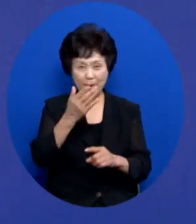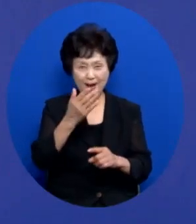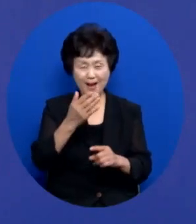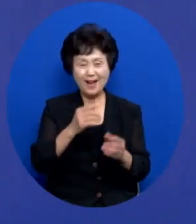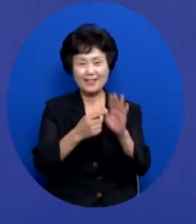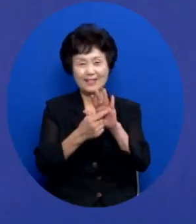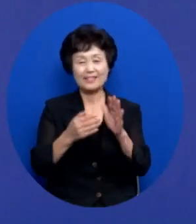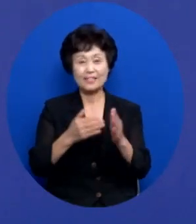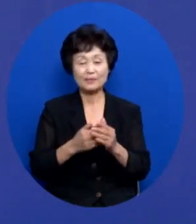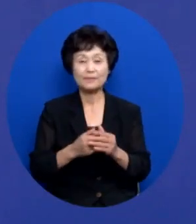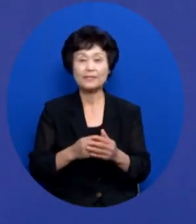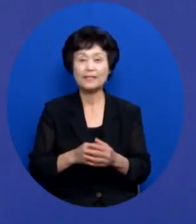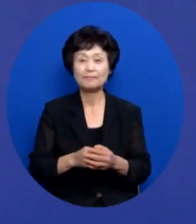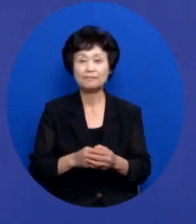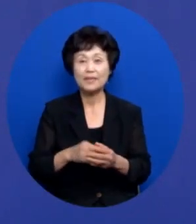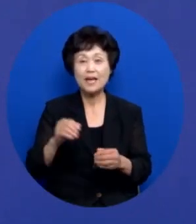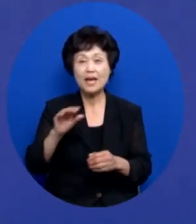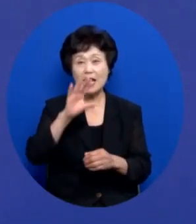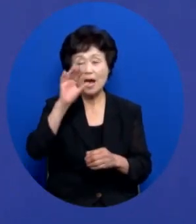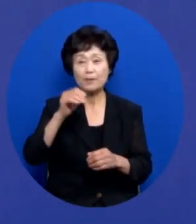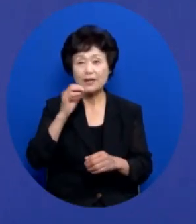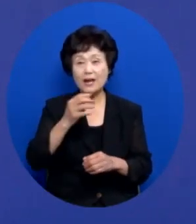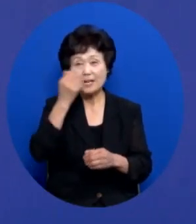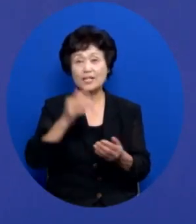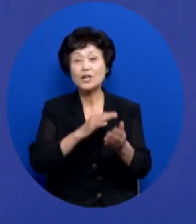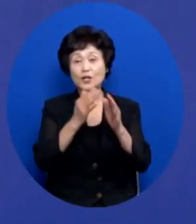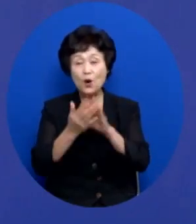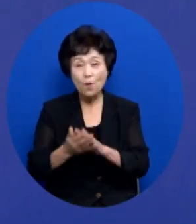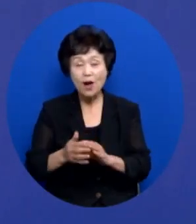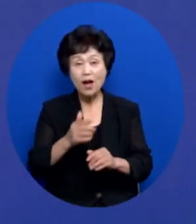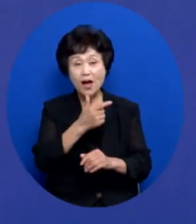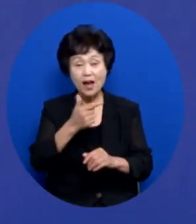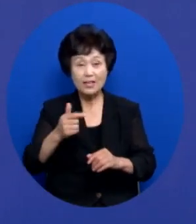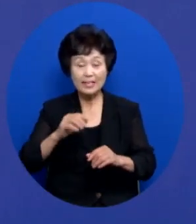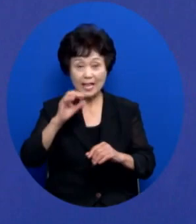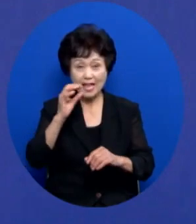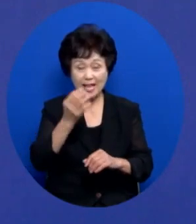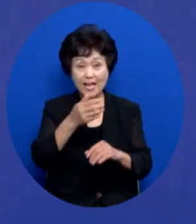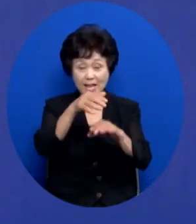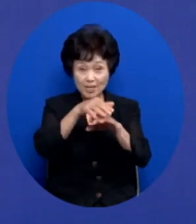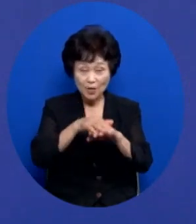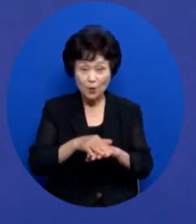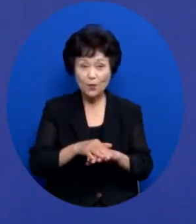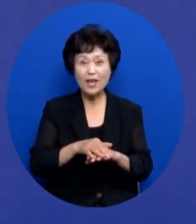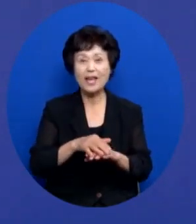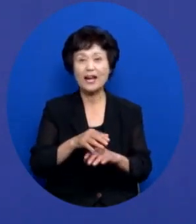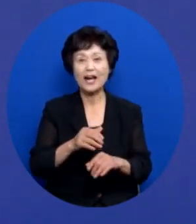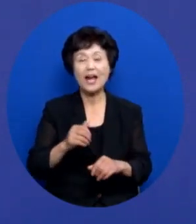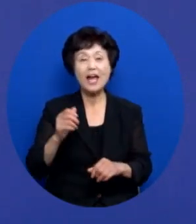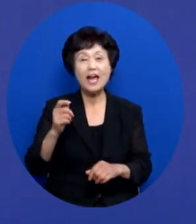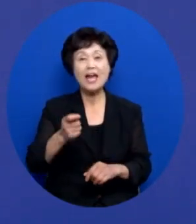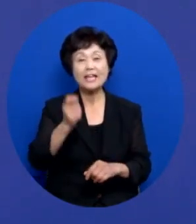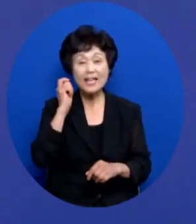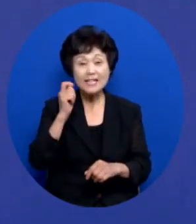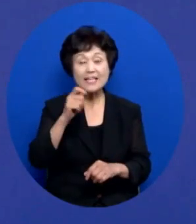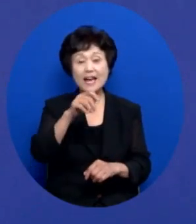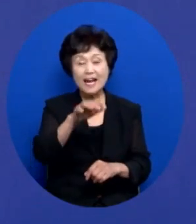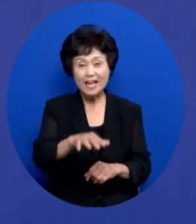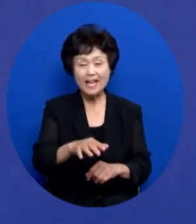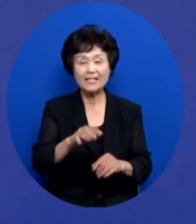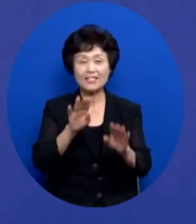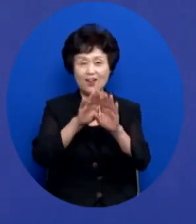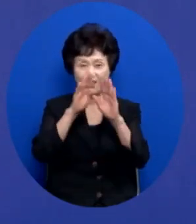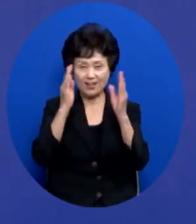아프리카 성령과 대성의 30주년을 맞아 지난 7일에서 8일 2023 희망의 케냐 대성애가 케냐 나이로비